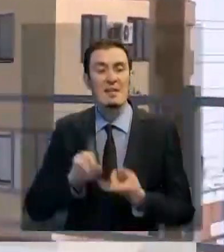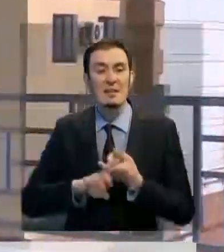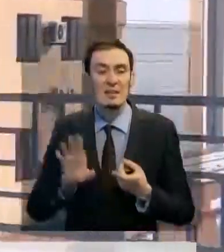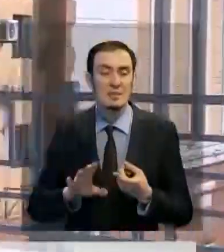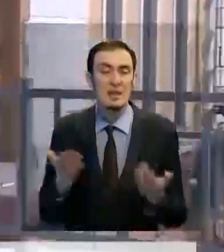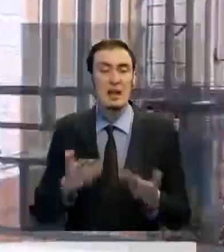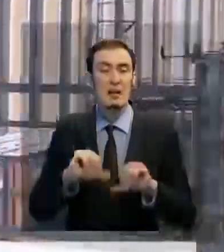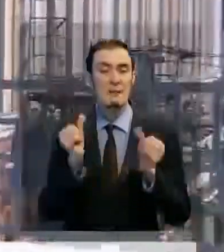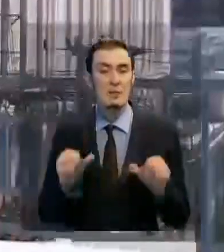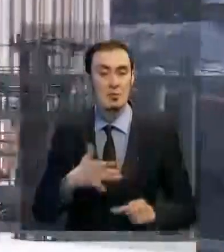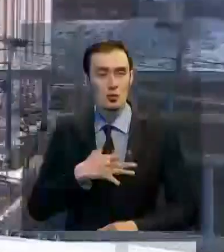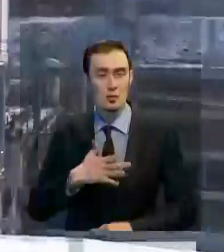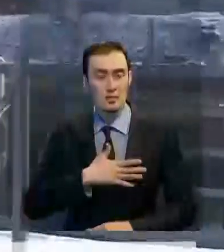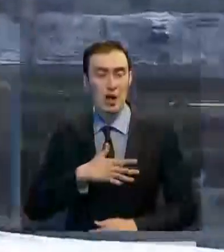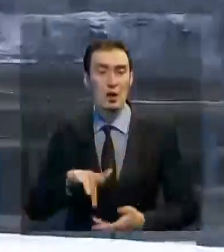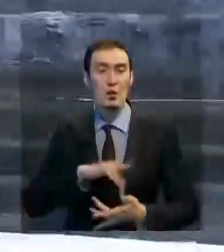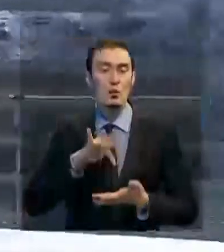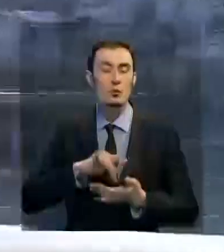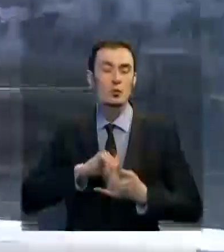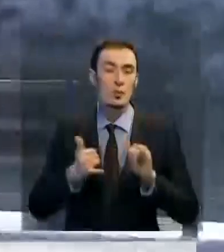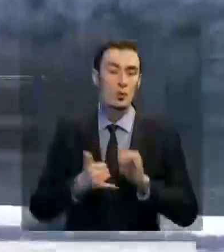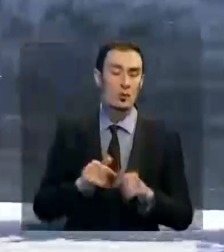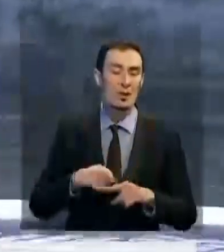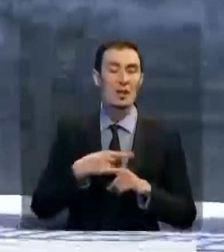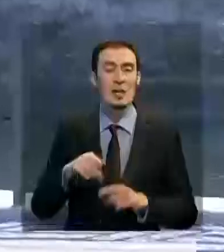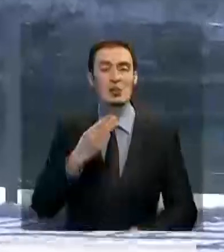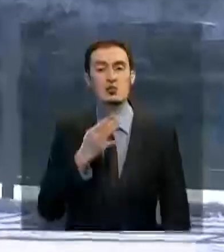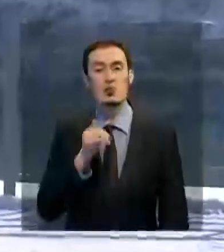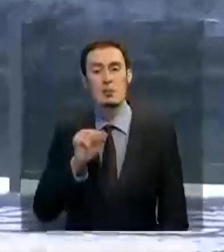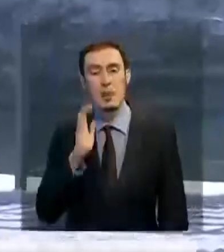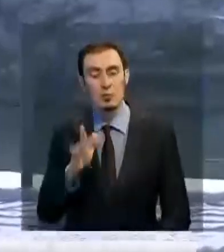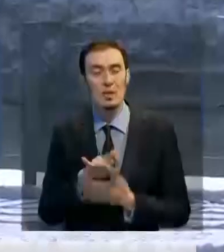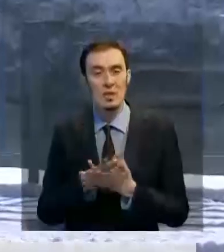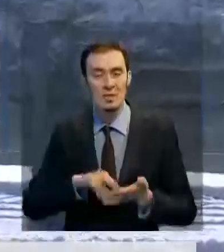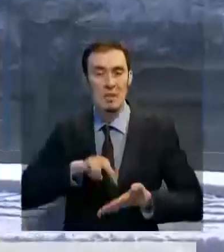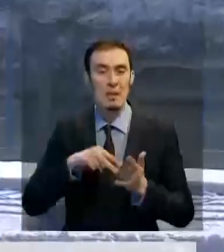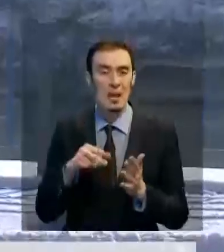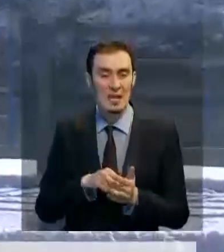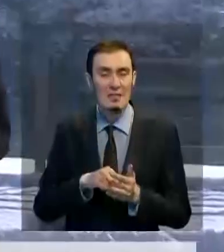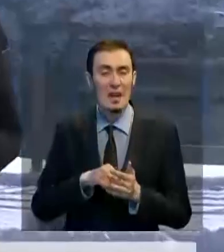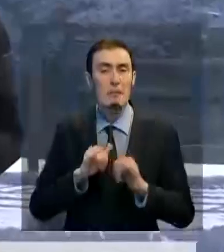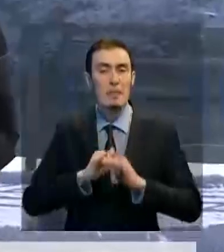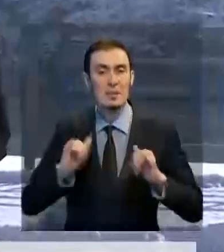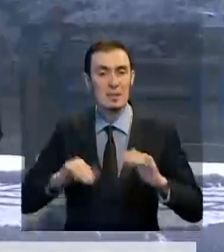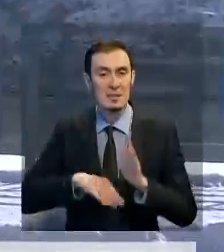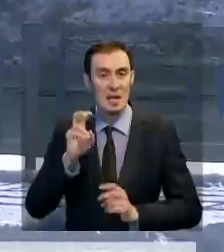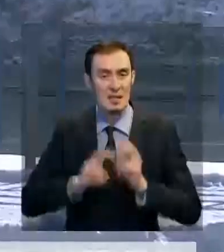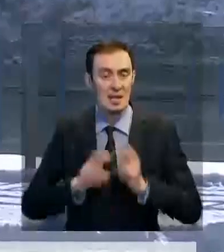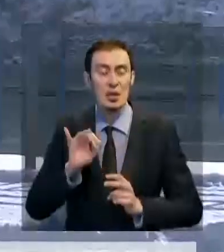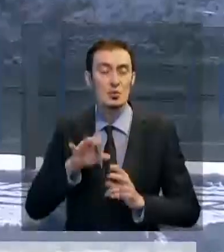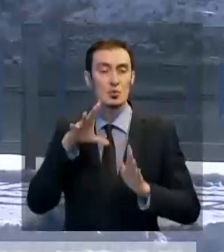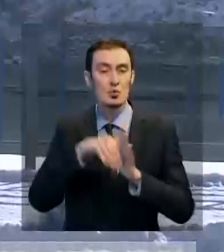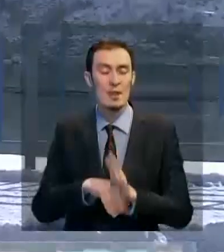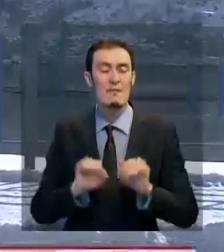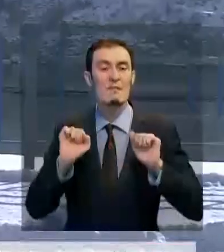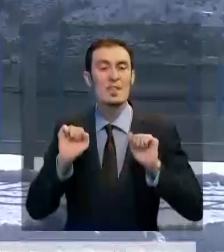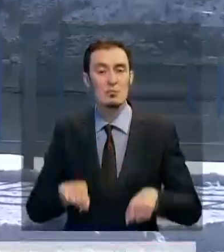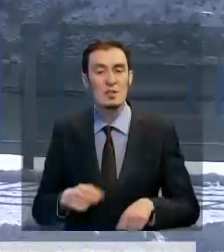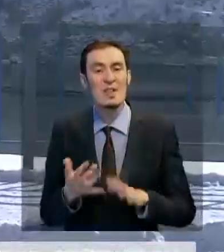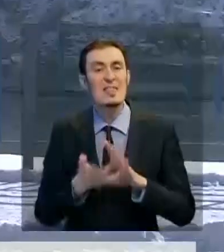форм собственности на Усть-Каменогорской и Шульбинской ГЭС продолжится плановая модернизация. И с учетом